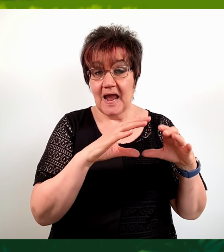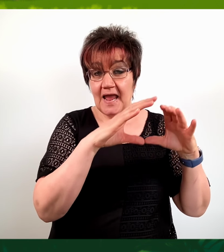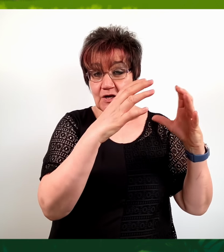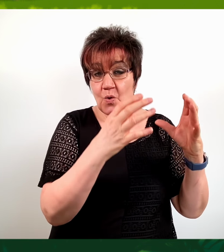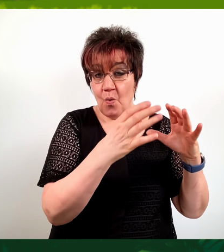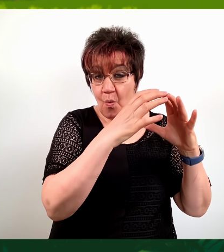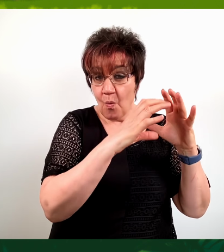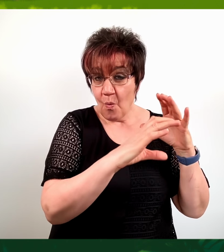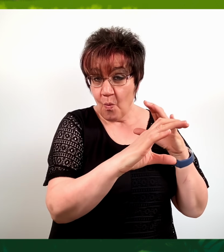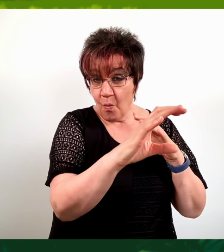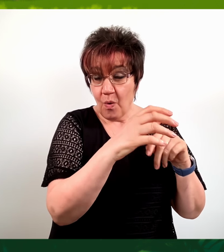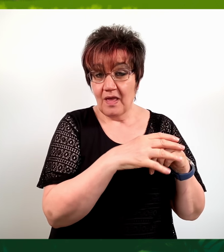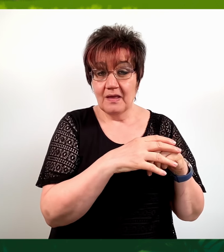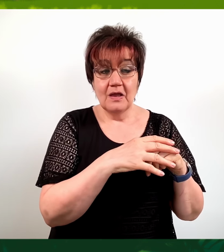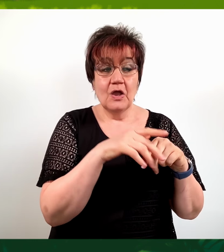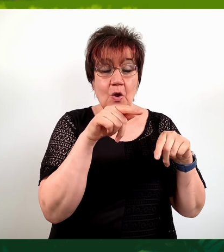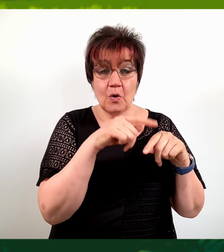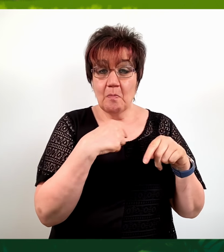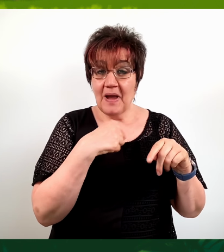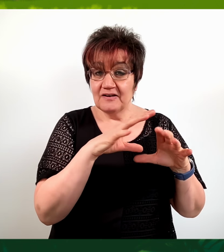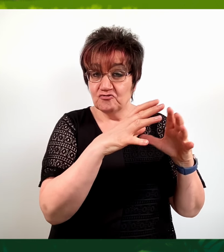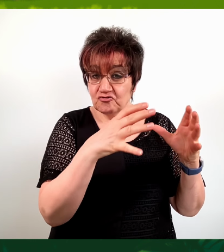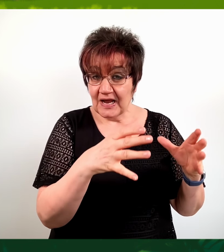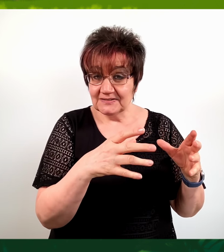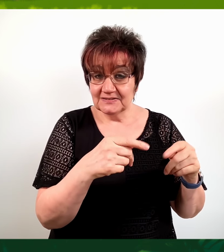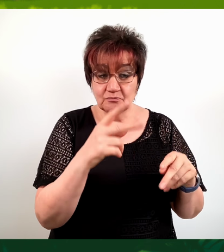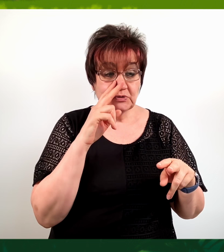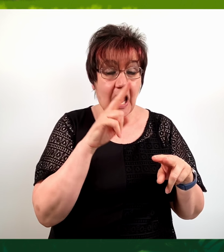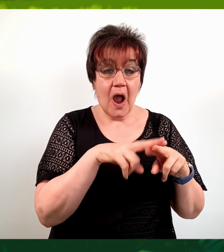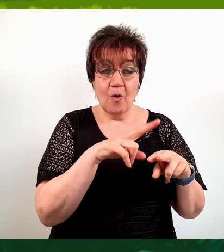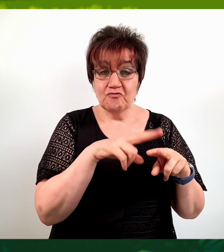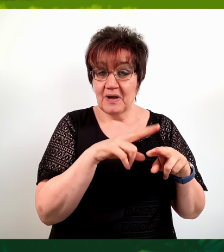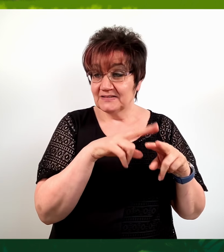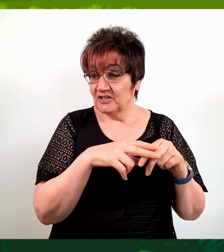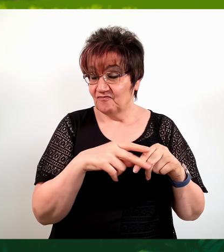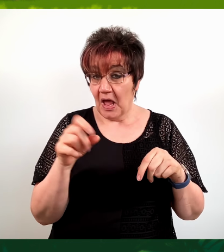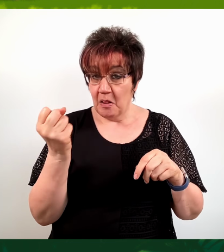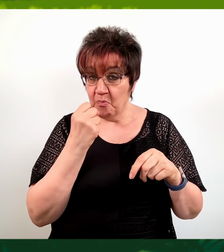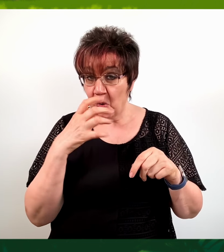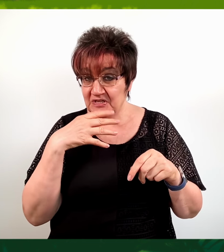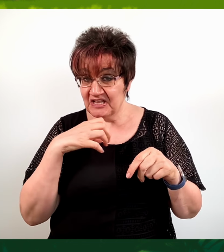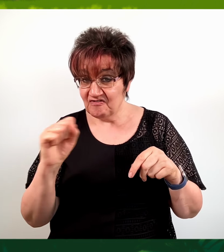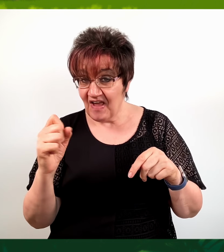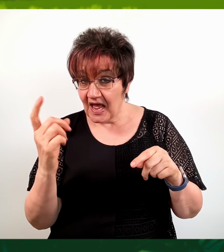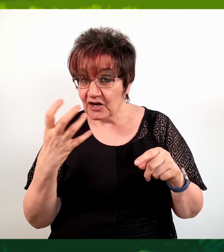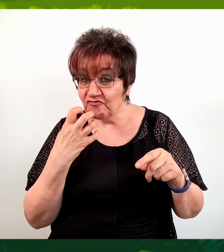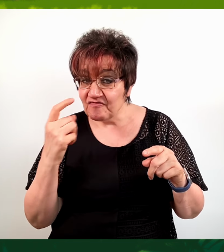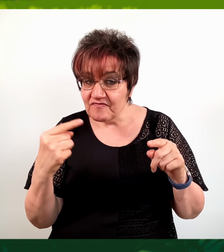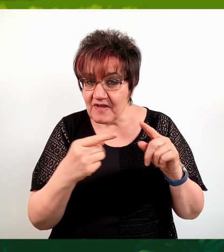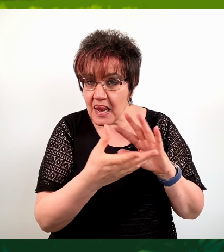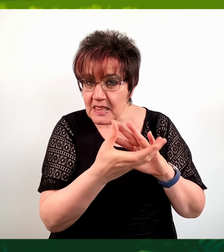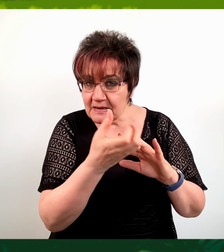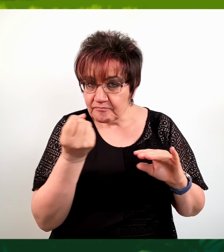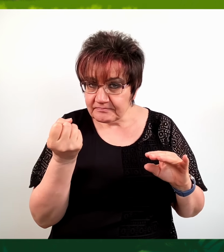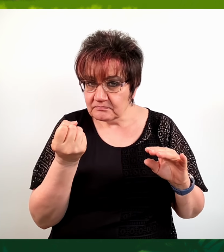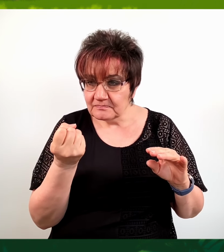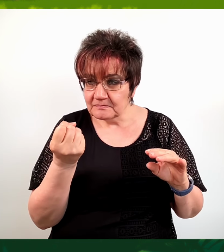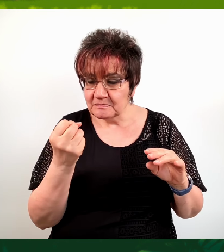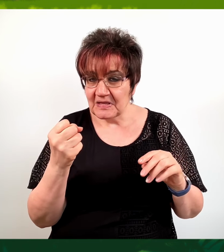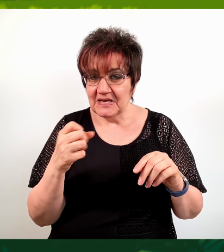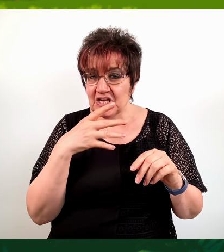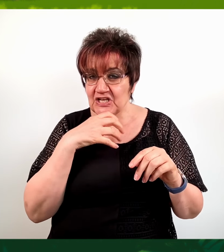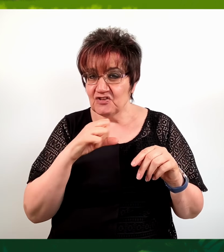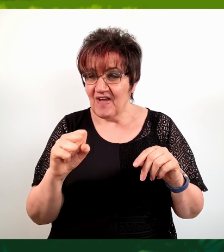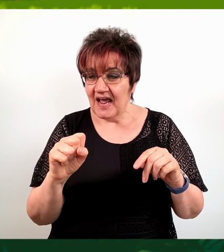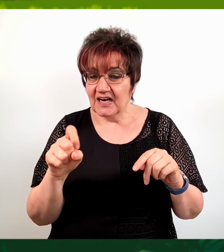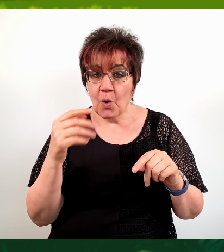und meine Schätze vor dem bösen Zwerghüten, sprach der Bär. Der Zwerg